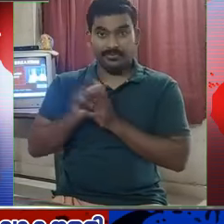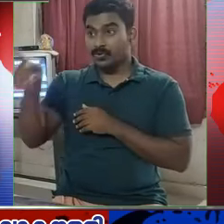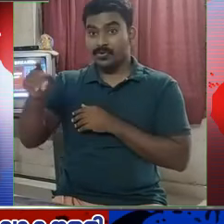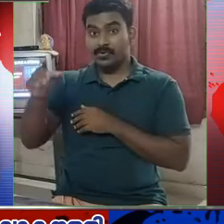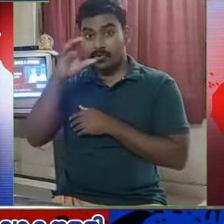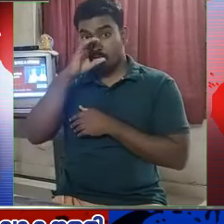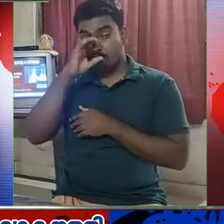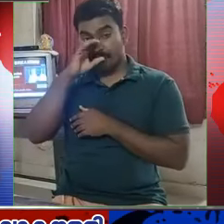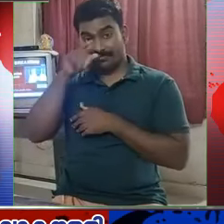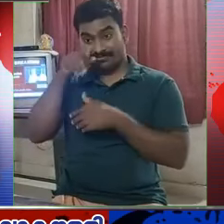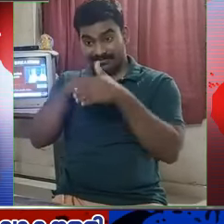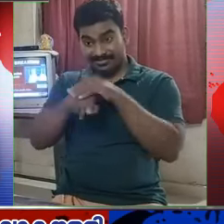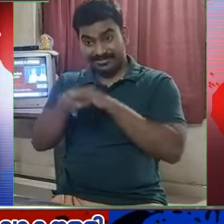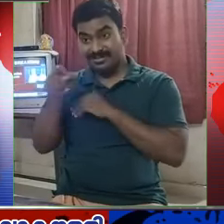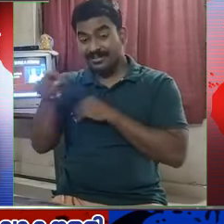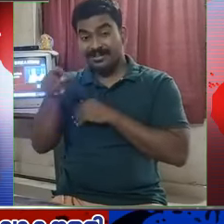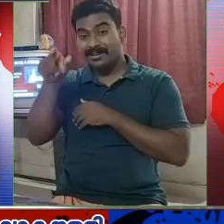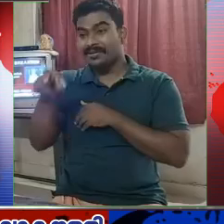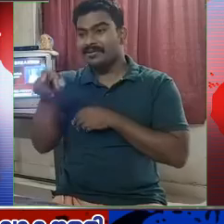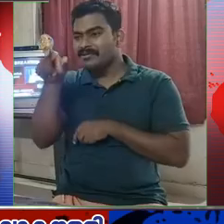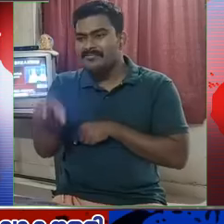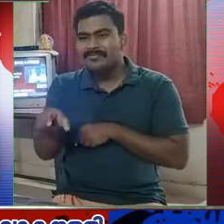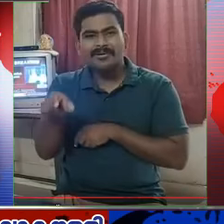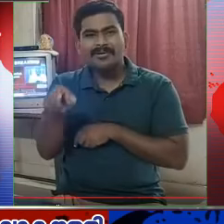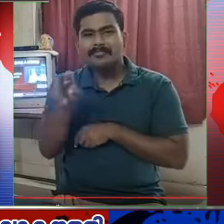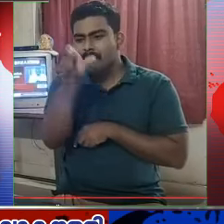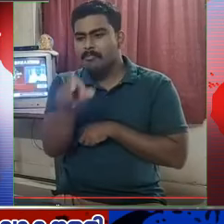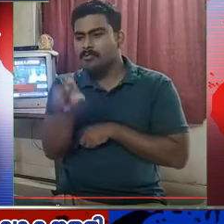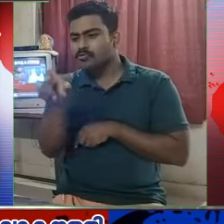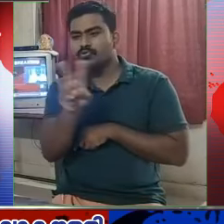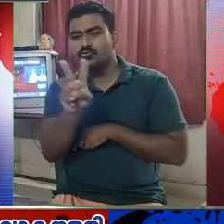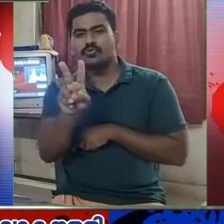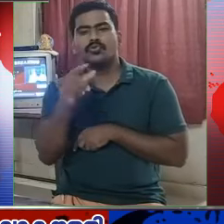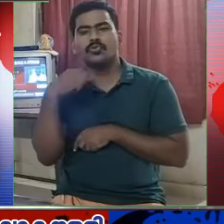കോട്ടയം ഒരാൾ. ഇങ്ങനെയാണ് രോഗം ഭേദമായവർ.